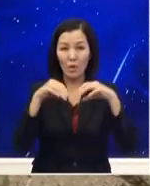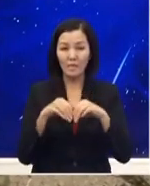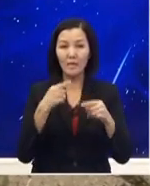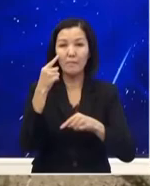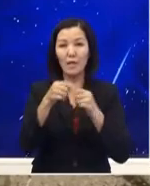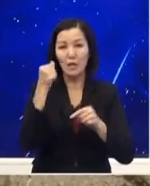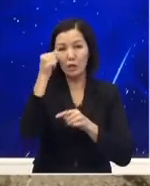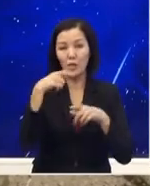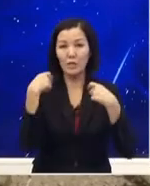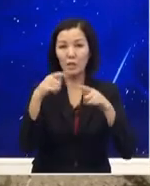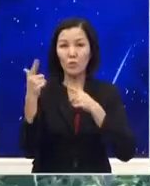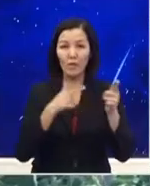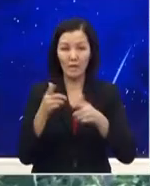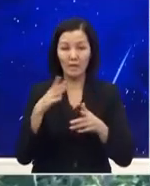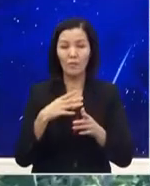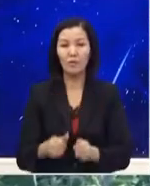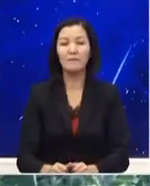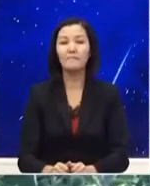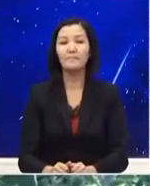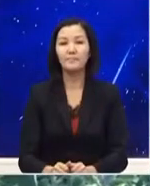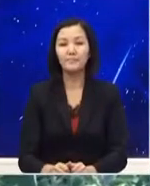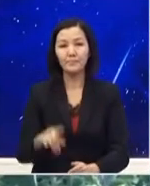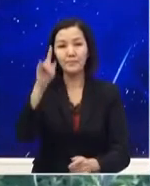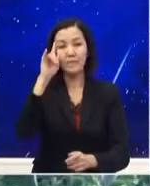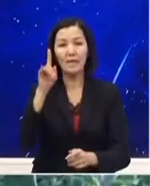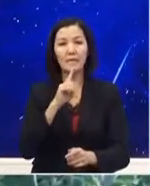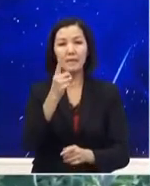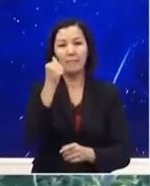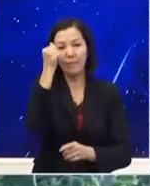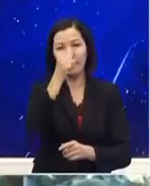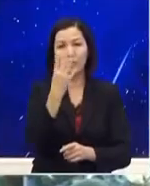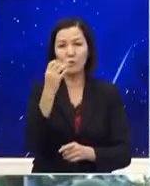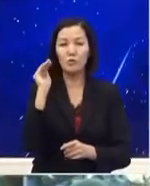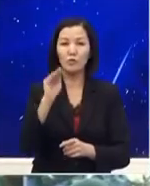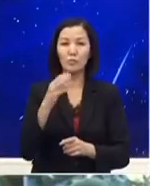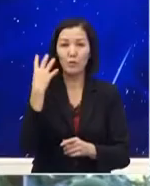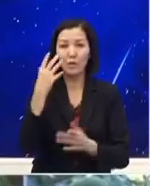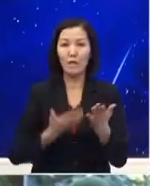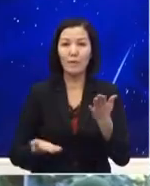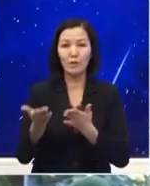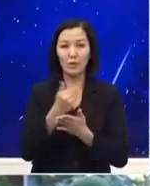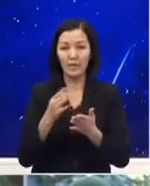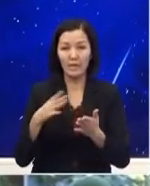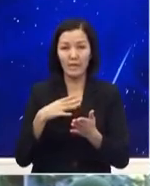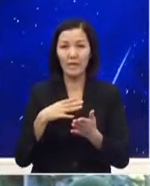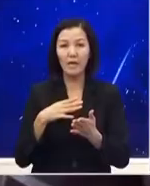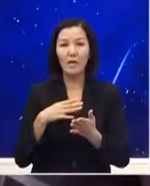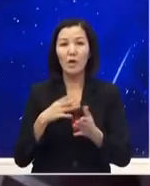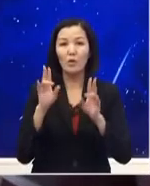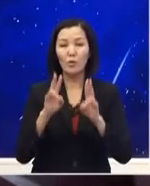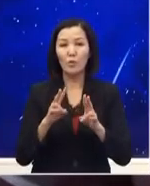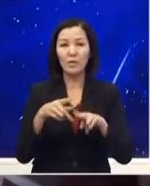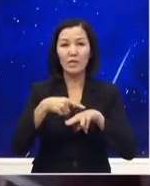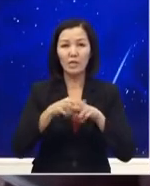келесі жылыға сатуға дайындап қойдық. Айта кетерлігі еліміз тұрғындары жылына 400 мың тоннадай алма жемісін тұтынады. Алайда оның тең